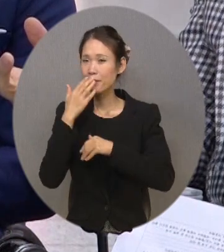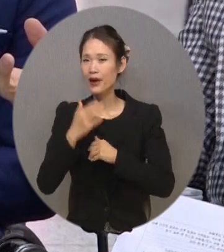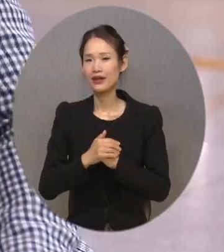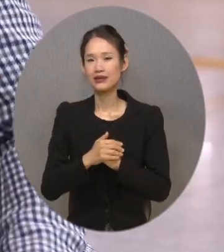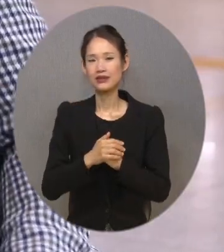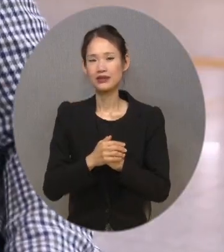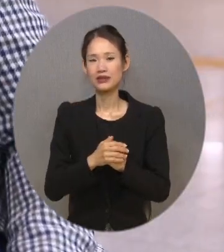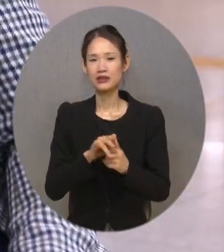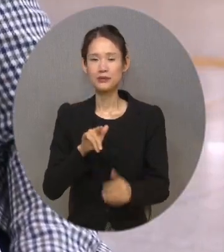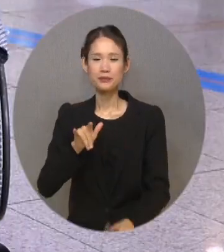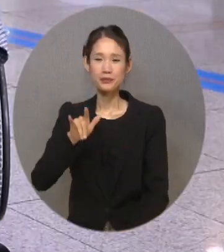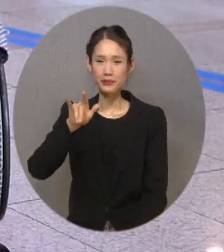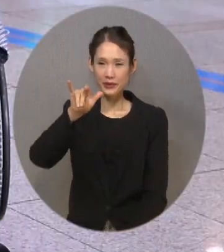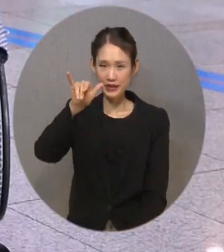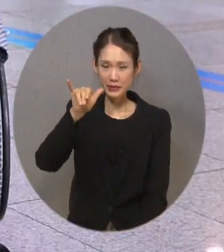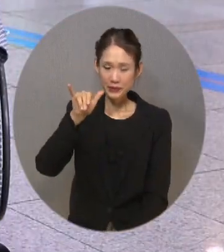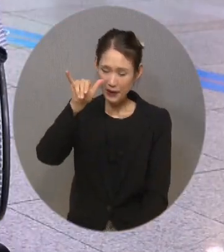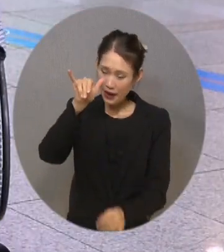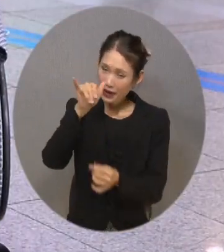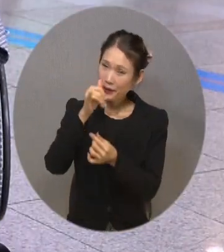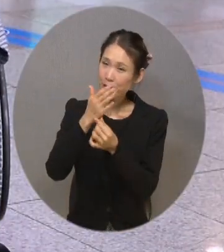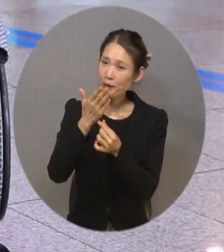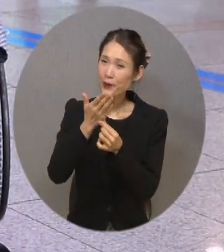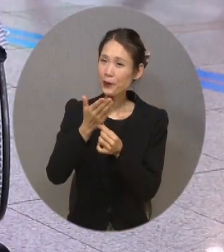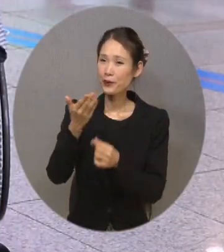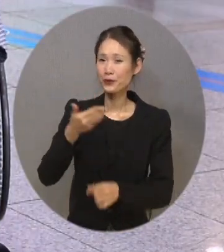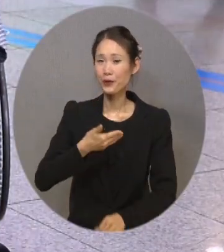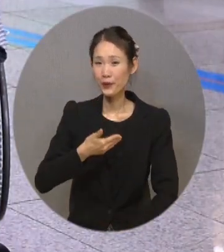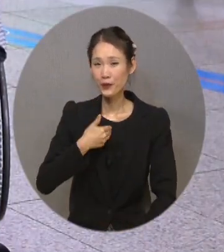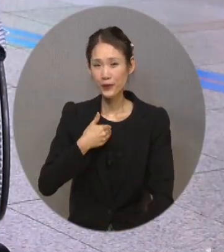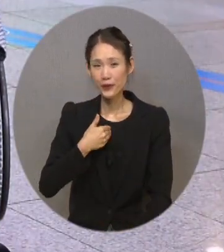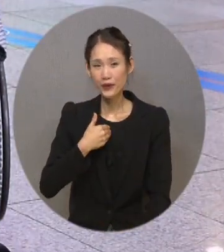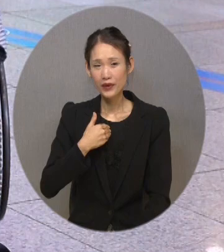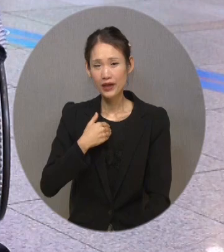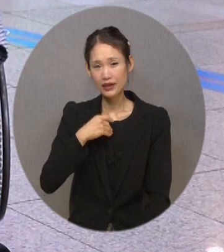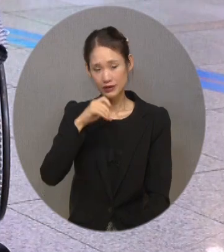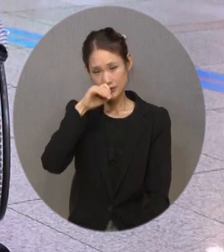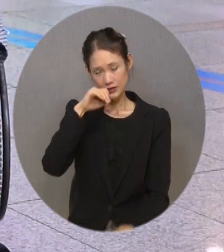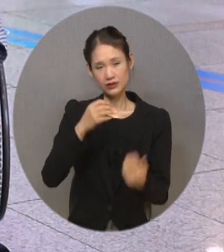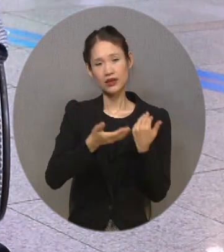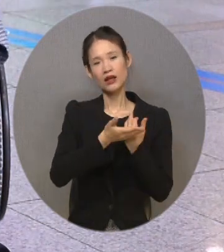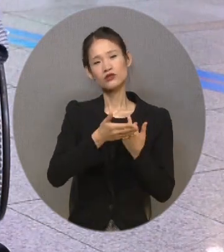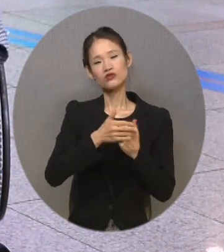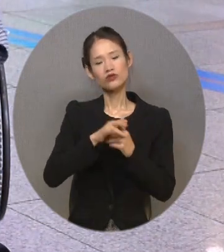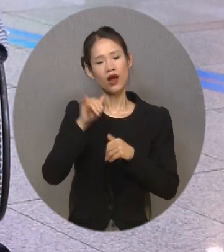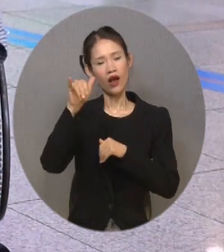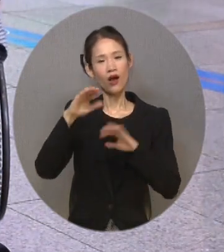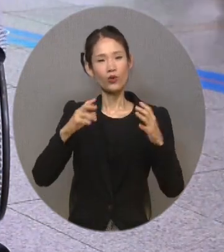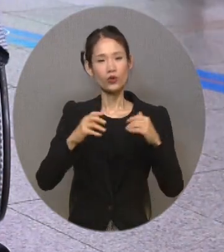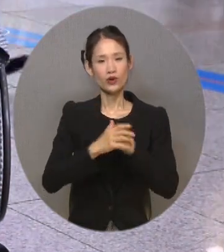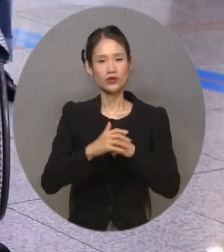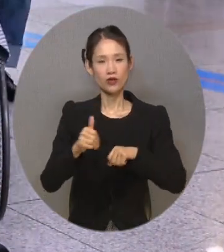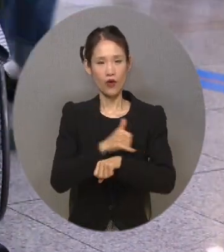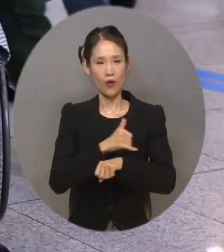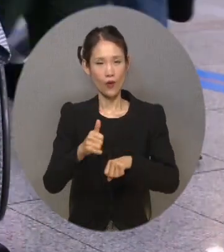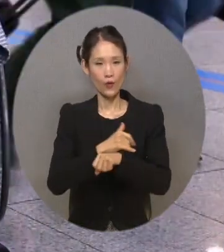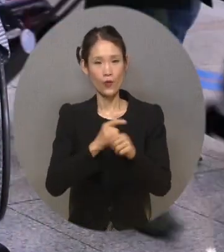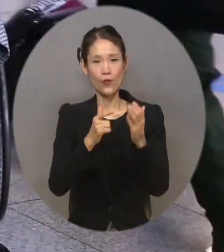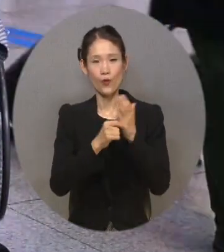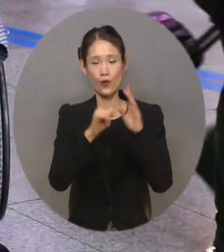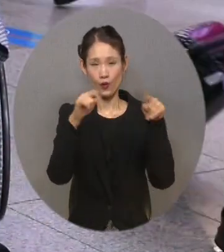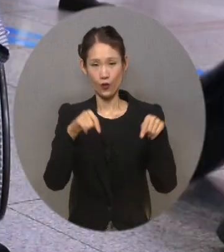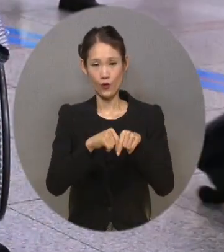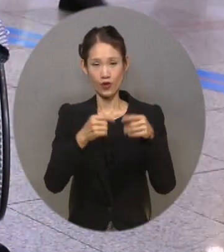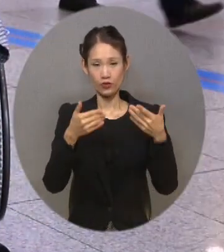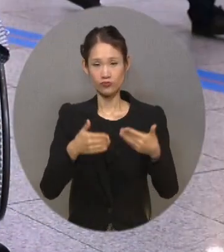주겠죠? 아니 줍니다. 비행기 표도 줘요? 네. 제주항공에서 왕복 항공권을 줍니다. 이야. 아, 우리 그러면 네. 이참에